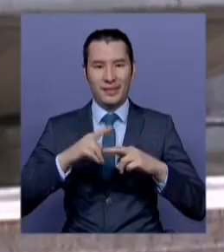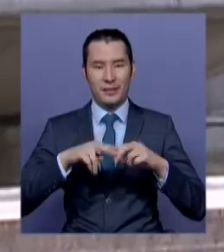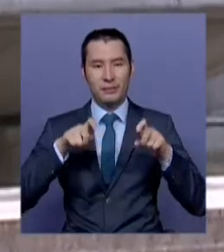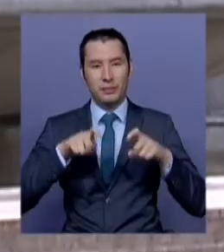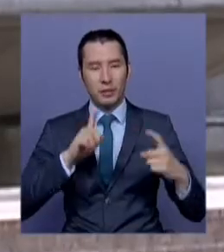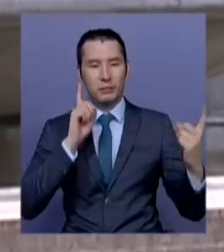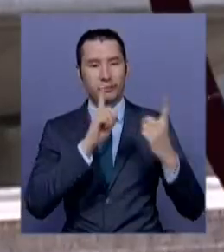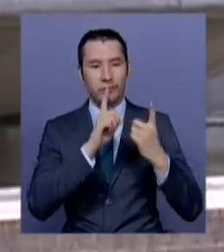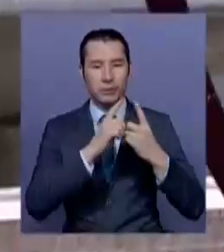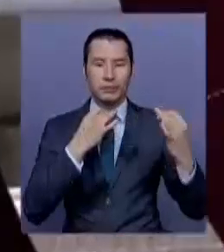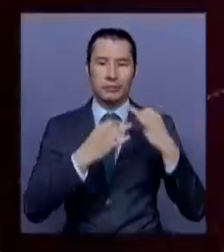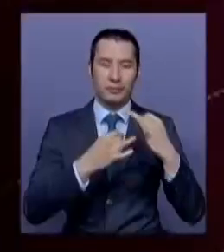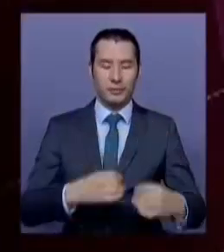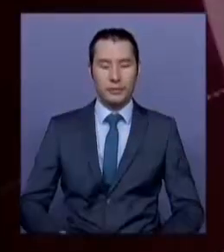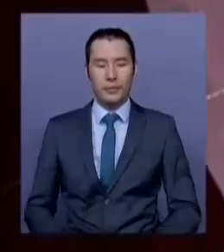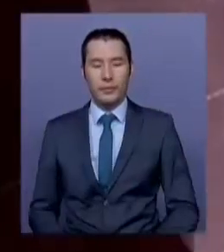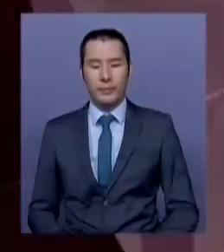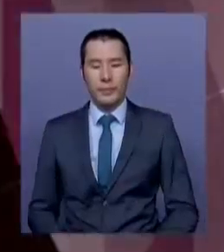Сая Меңдеке таныстырам.